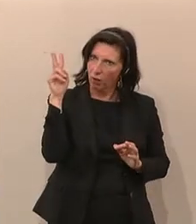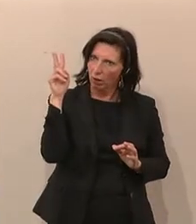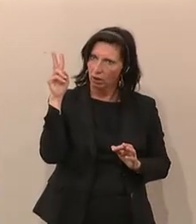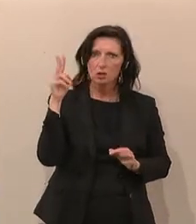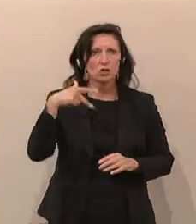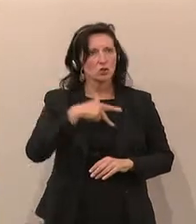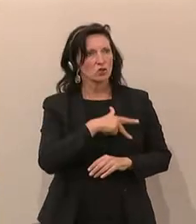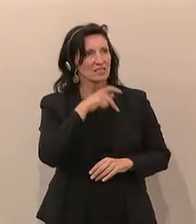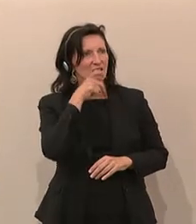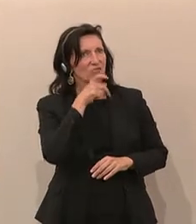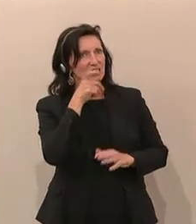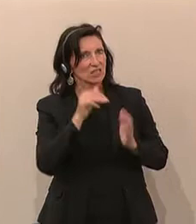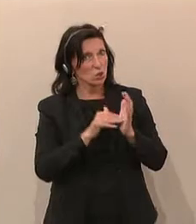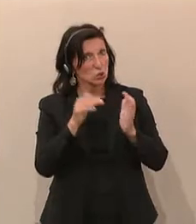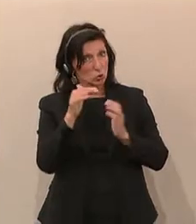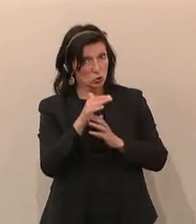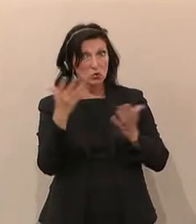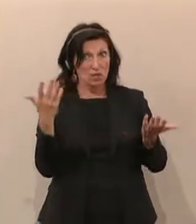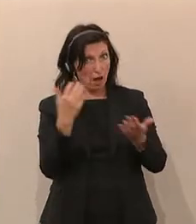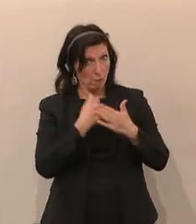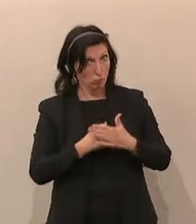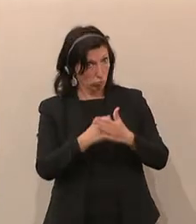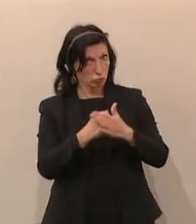erfolgreichen Sozialversicherungssystem steht.